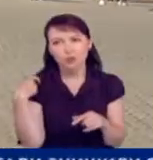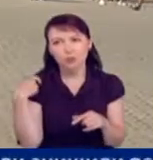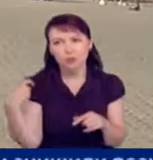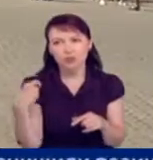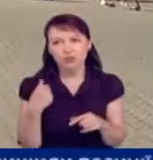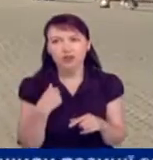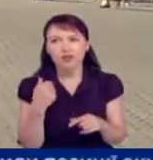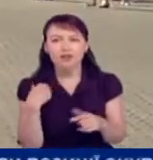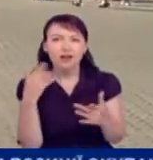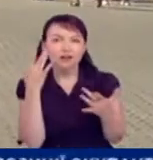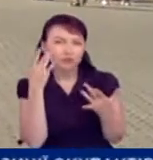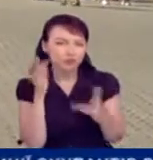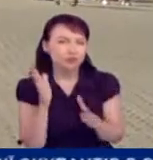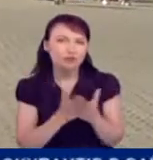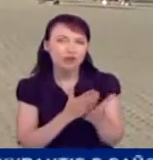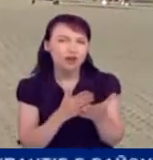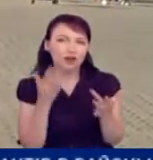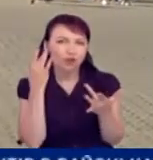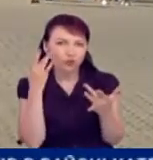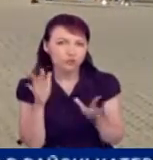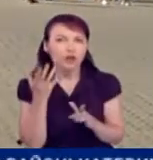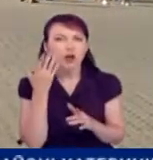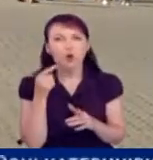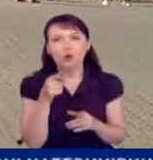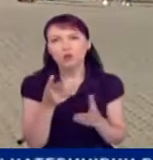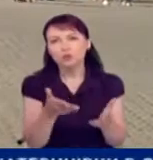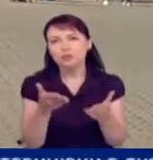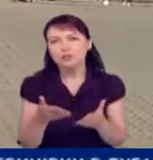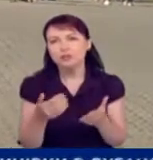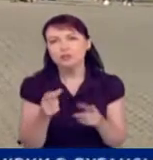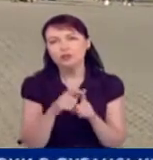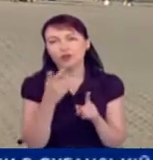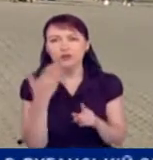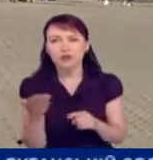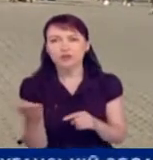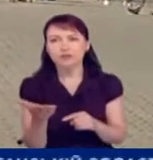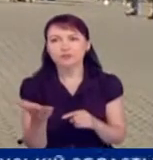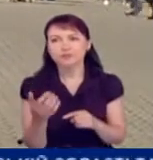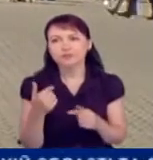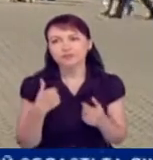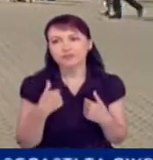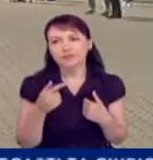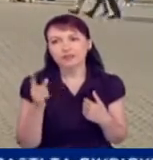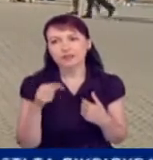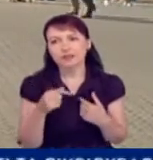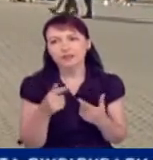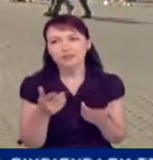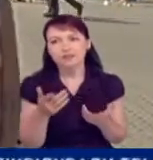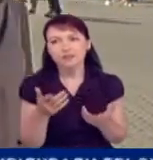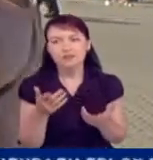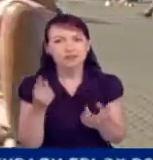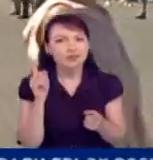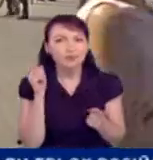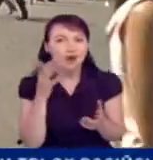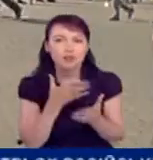не очікувала, взагалі. І коли його запросили до слова, я навіть не мала